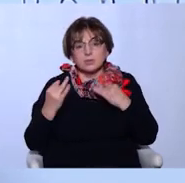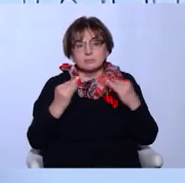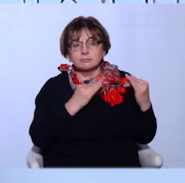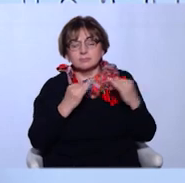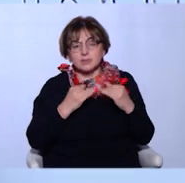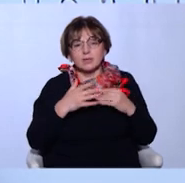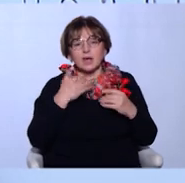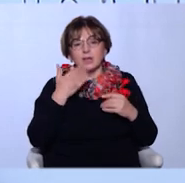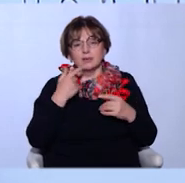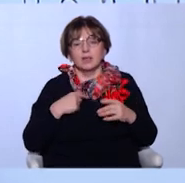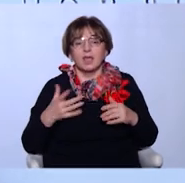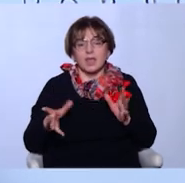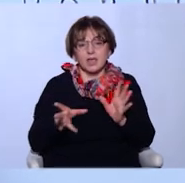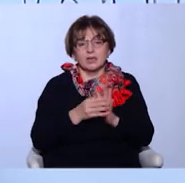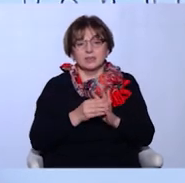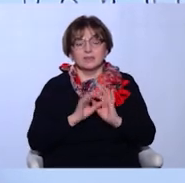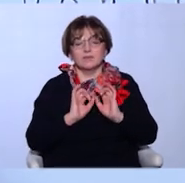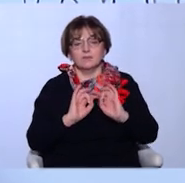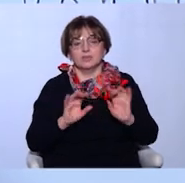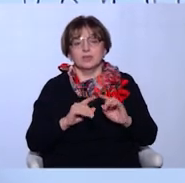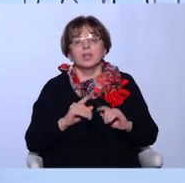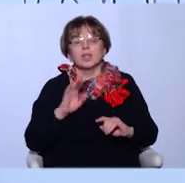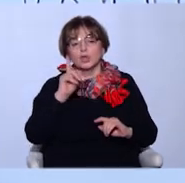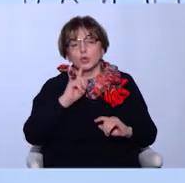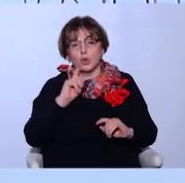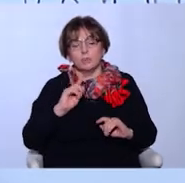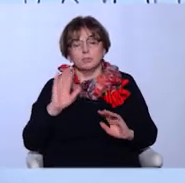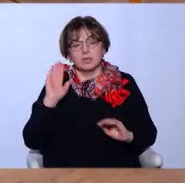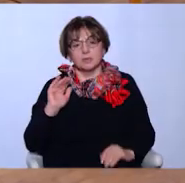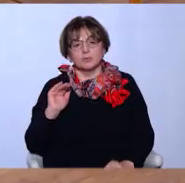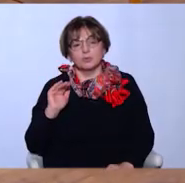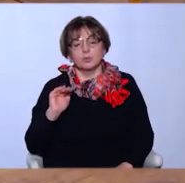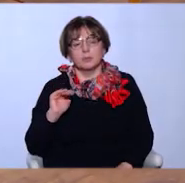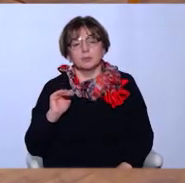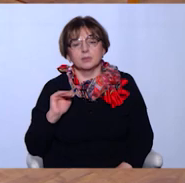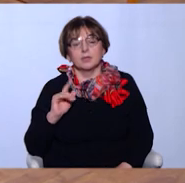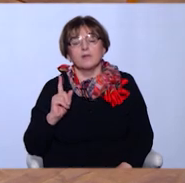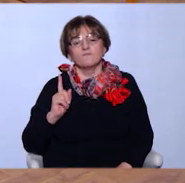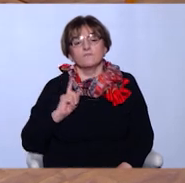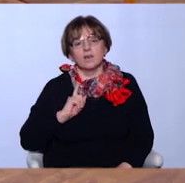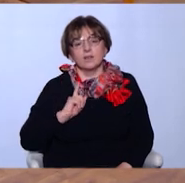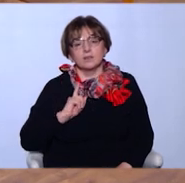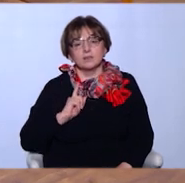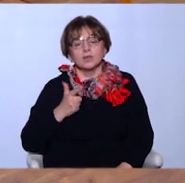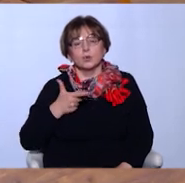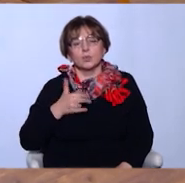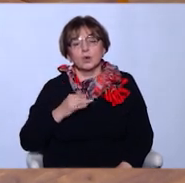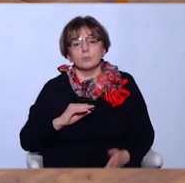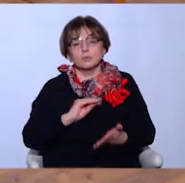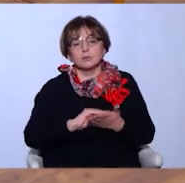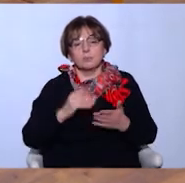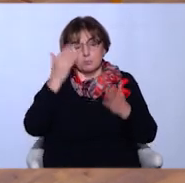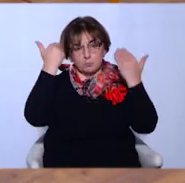უფრო თავისუფლად ამყვეთ. ასე რომ დღეს დროებით გემშვიდობებით და ველით დავით გურამიშვილის